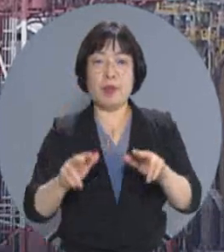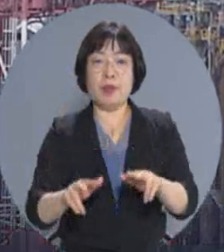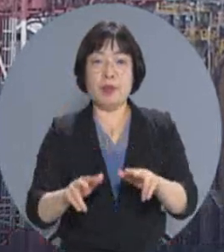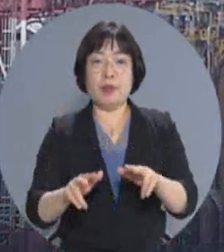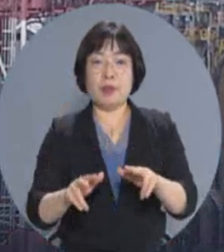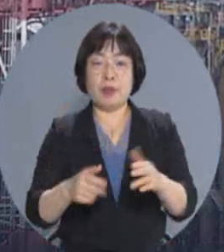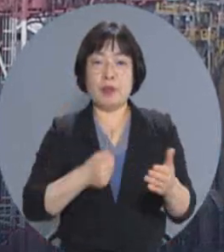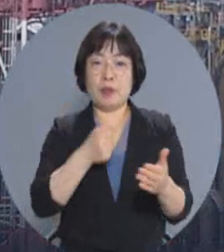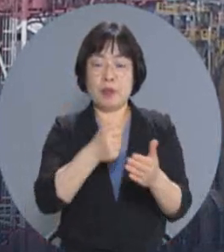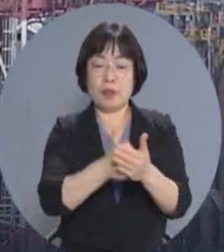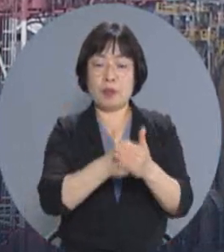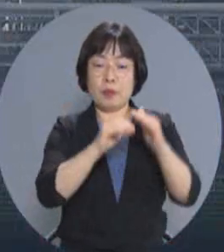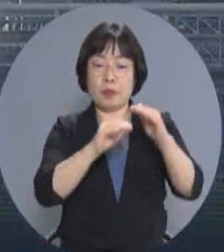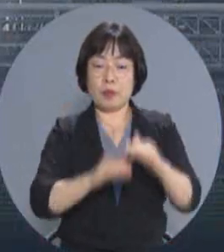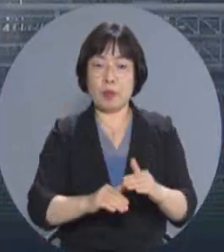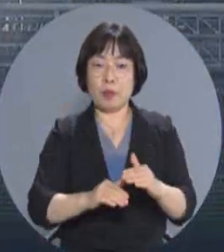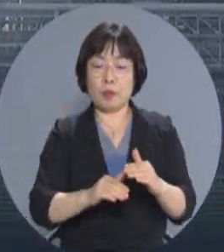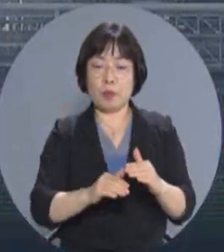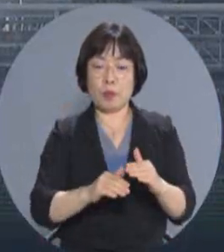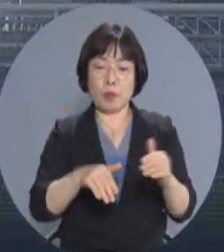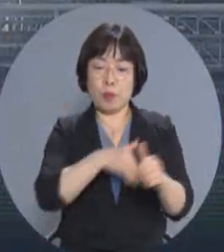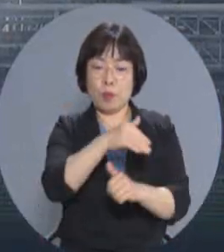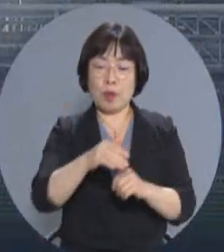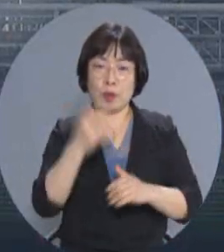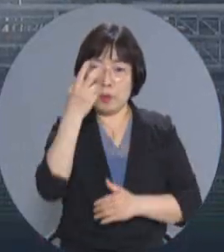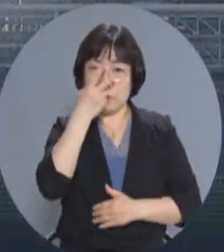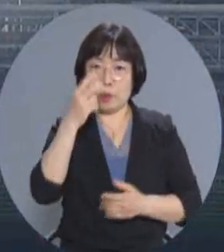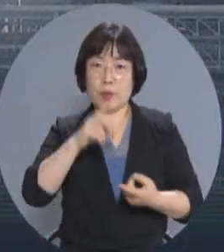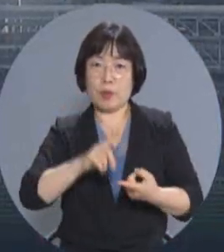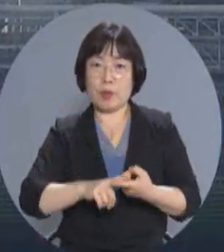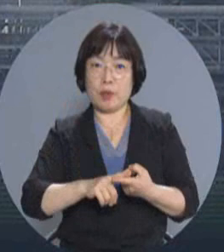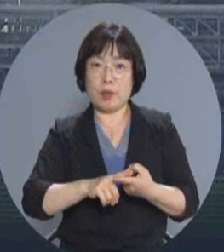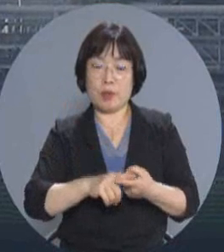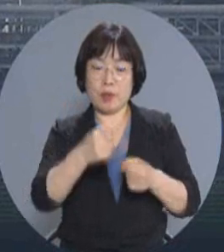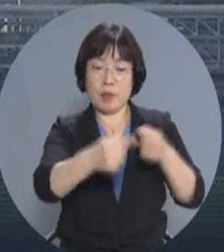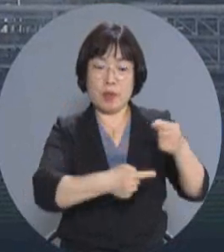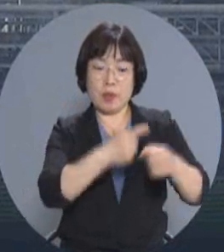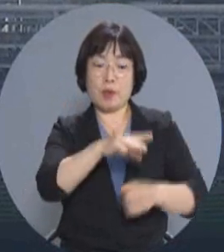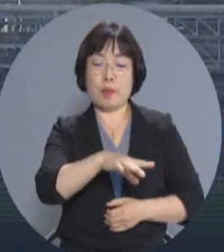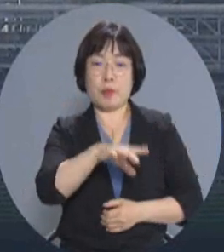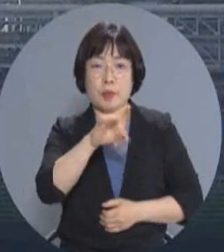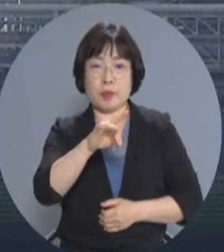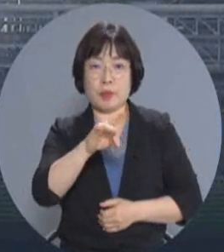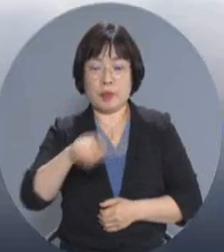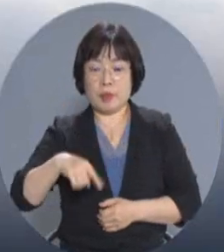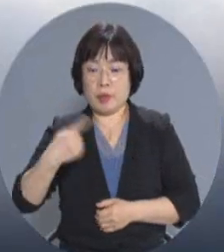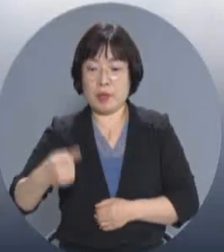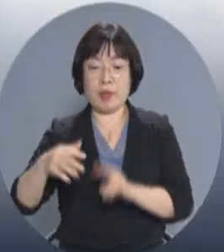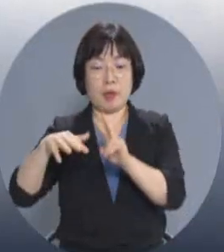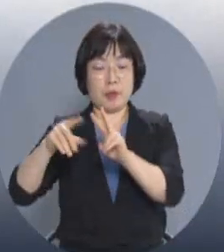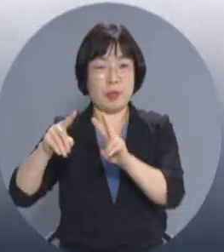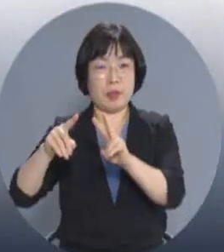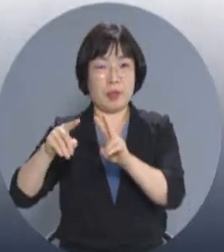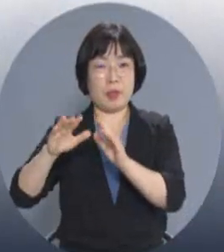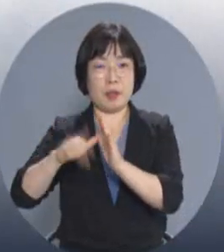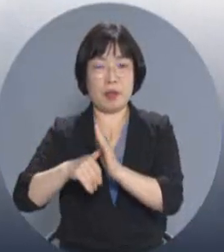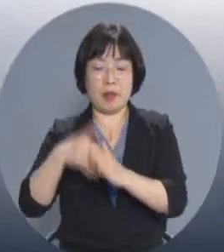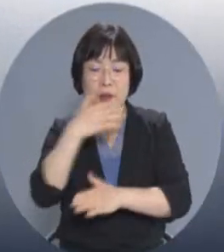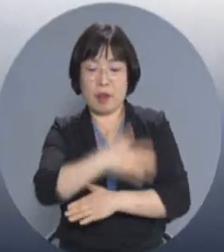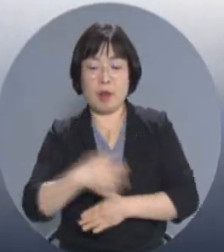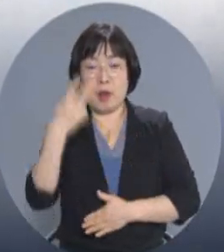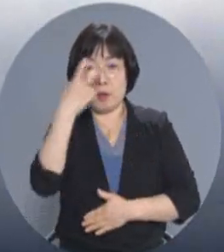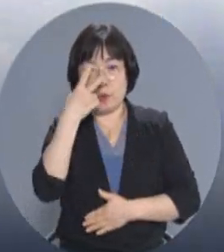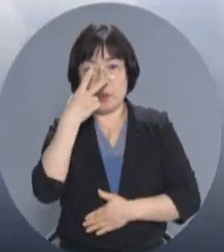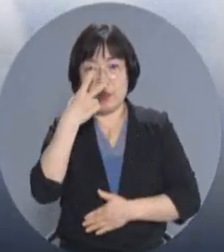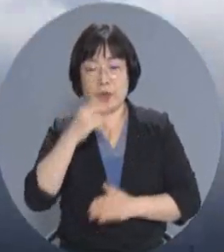현재 결정난 사항은 환경 실태조사를 1년간 먼저 진행하고 2000년도에 건강